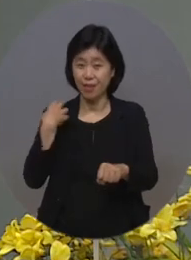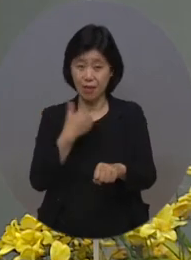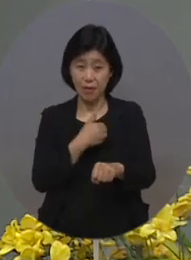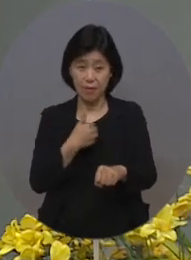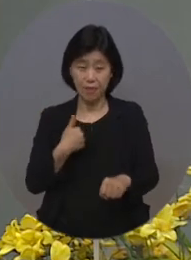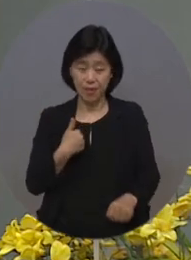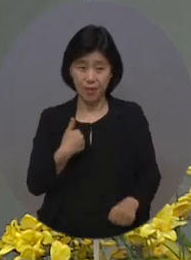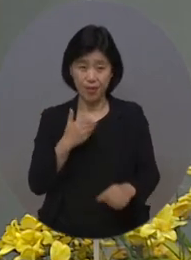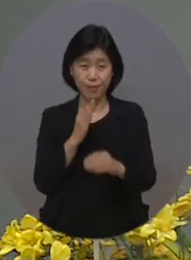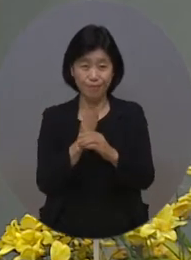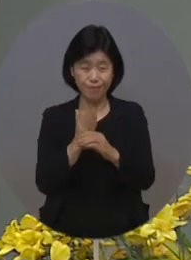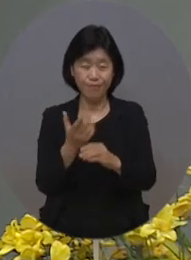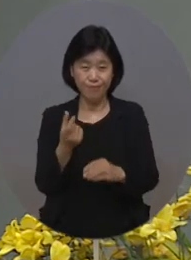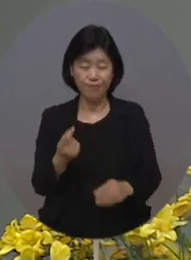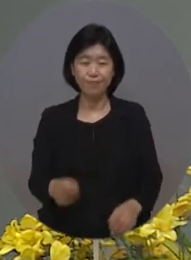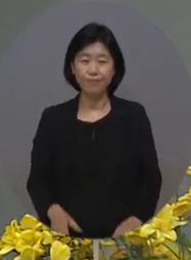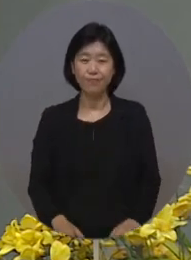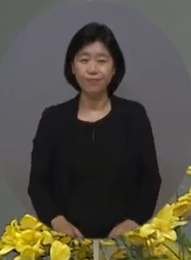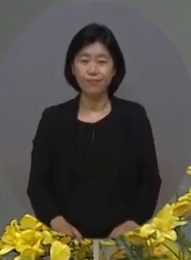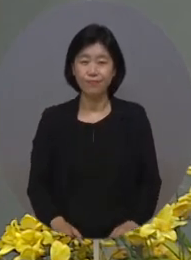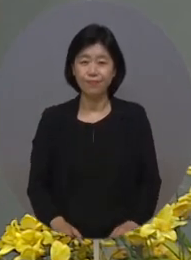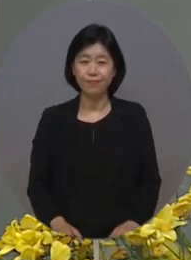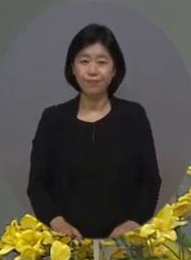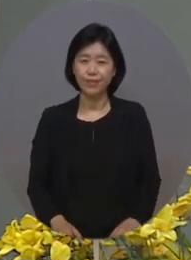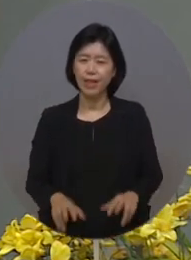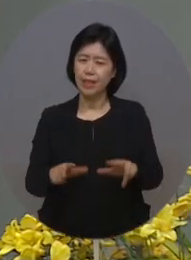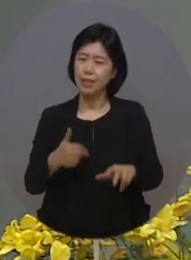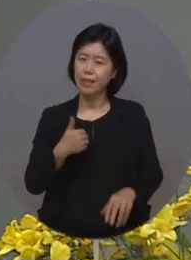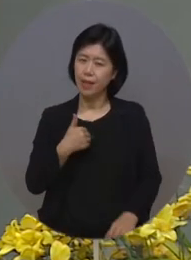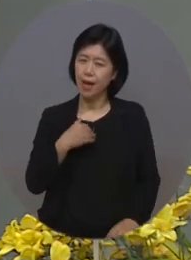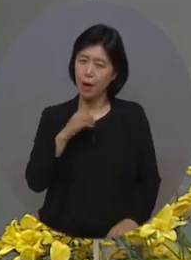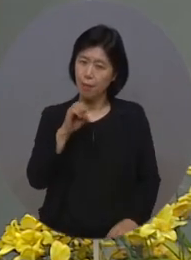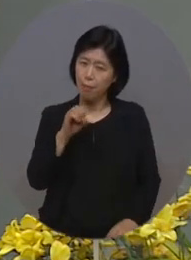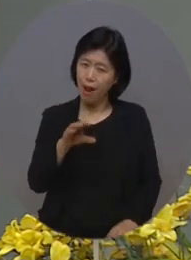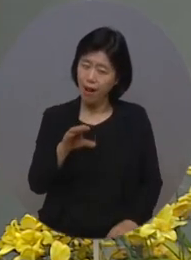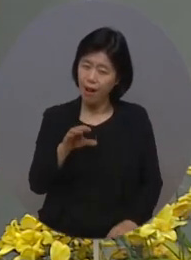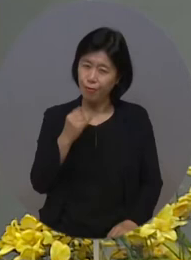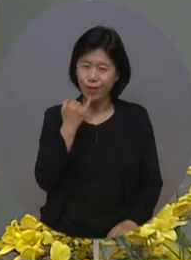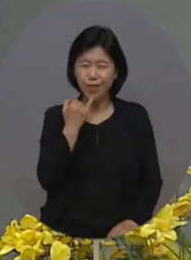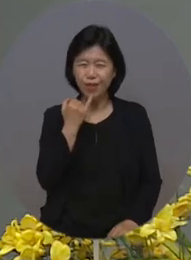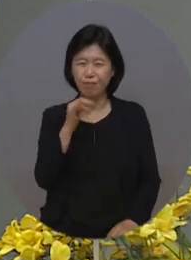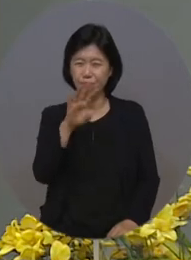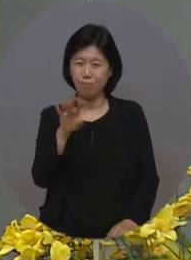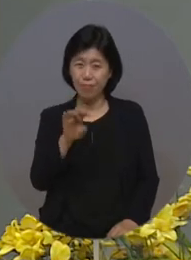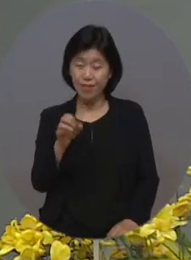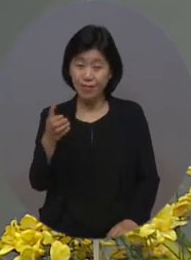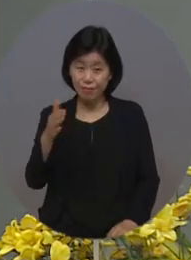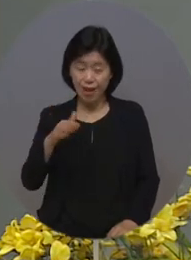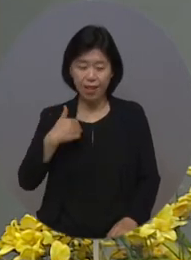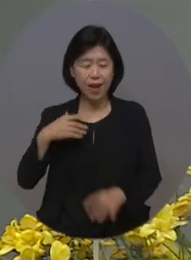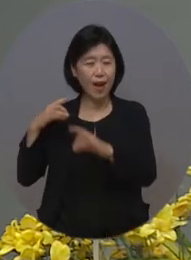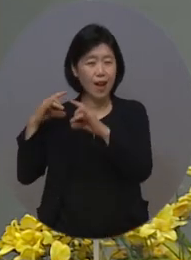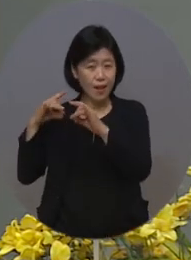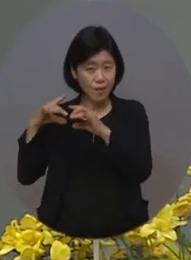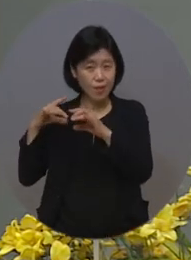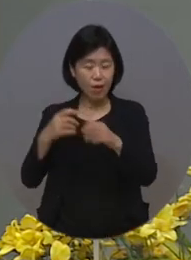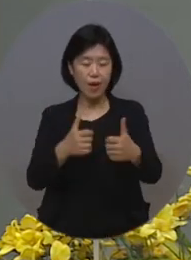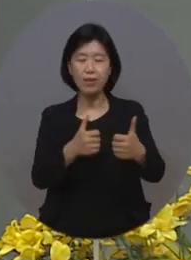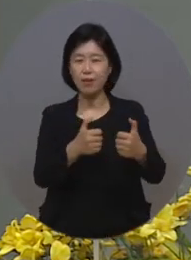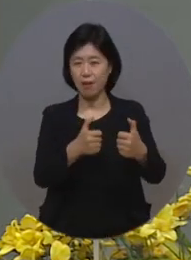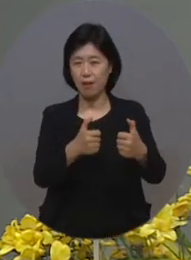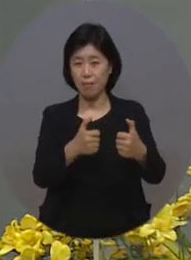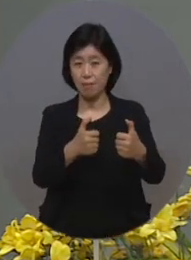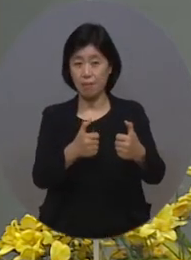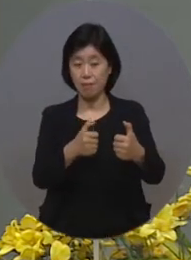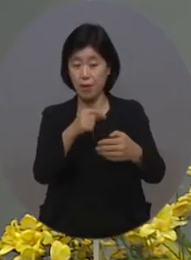지체가 이제 거 뭐 이 티비에서 이런 얘기 안 그렇지만 전 상당 프로 라디오를 진행하고 있거든요 근데 실제로 우리 청소를